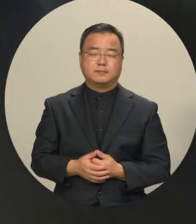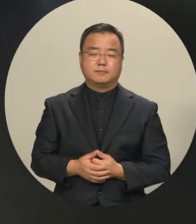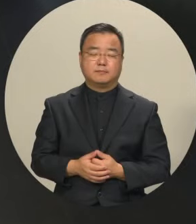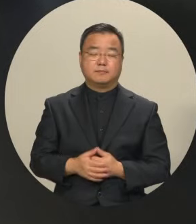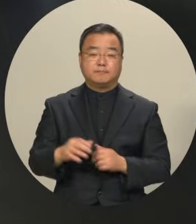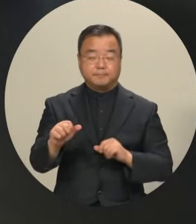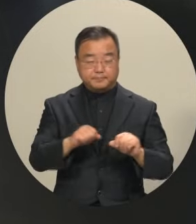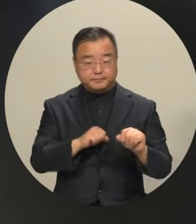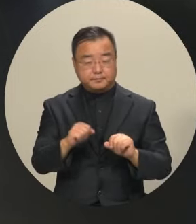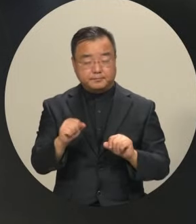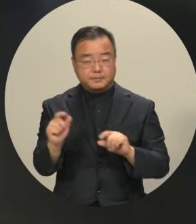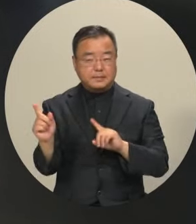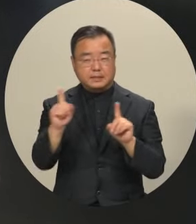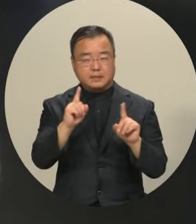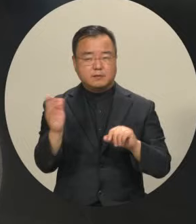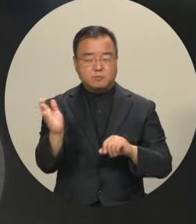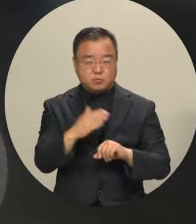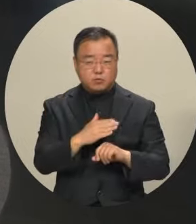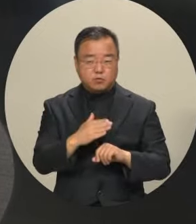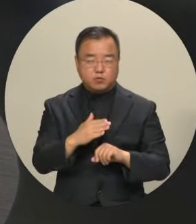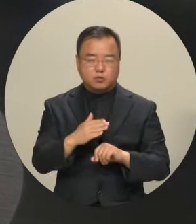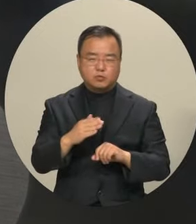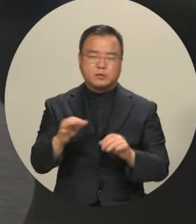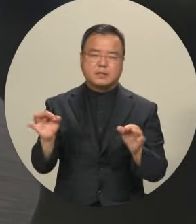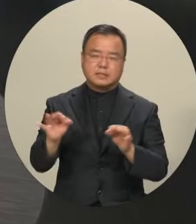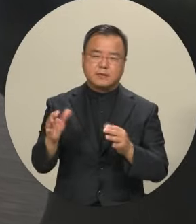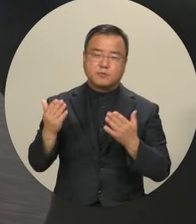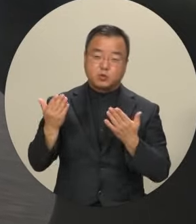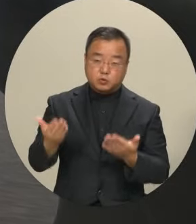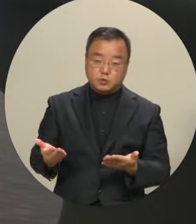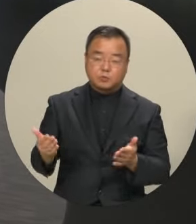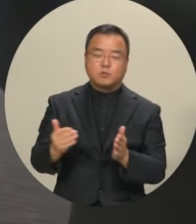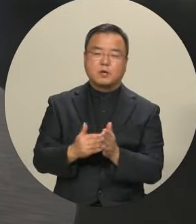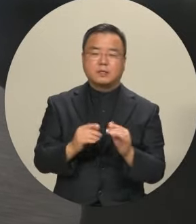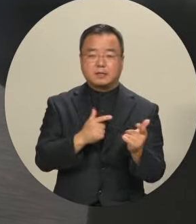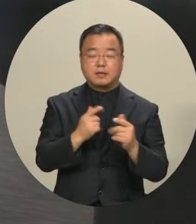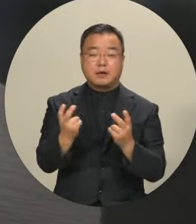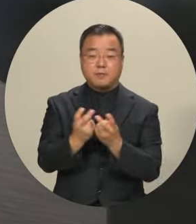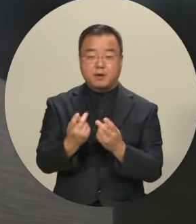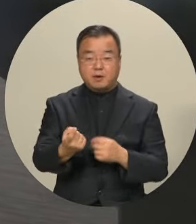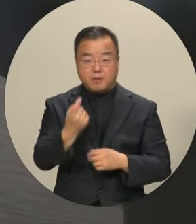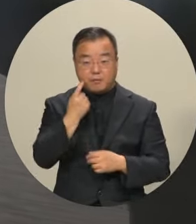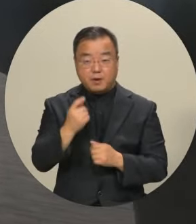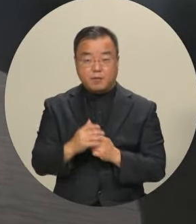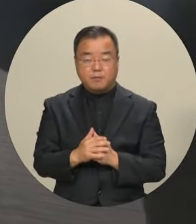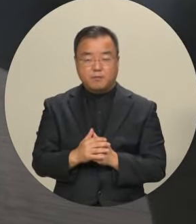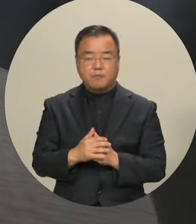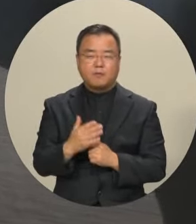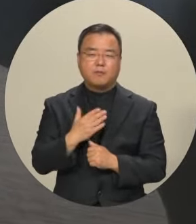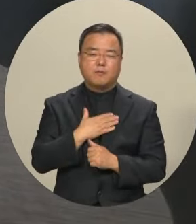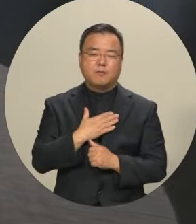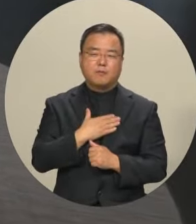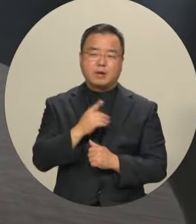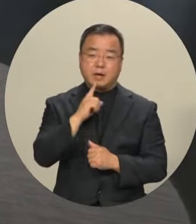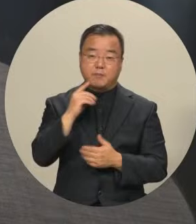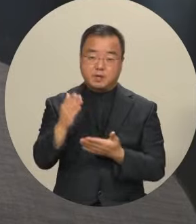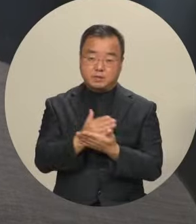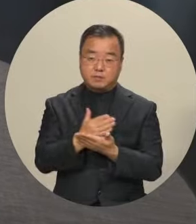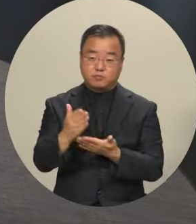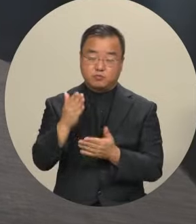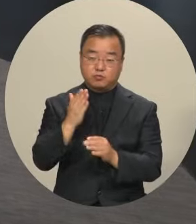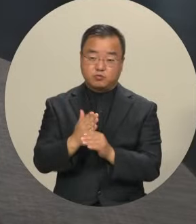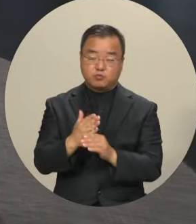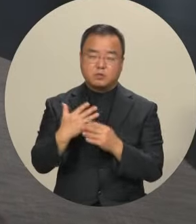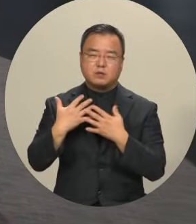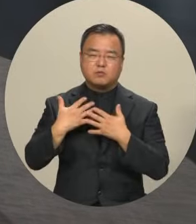액티브 힐링부부 이크가 무기력을 이길 수 있는 여러 가지 방법들을 배워봤습니다 근데 저는 오늘 나눈 말씀 중에서